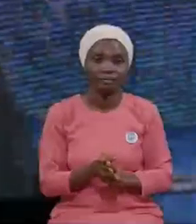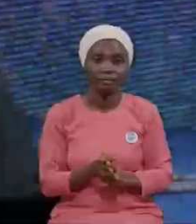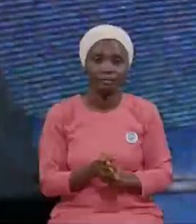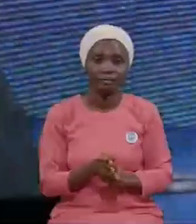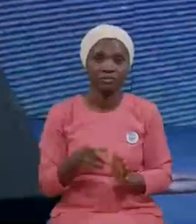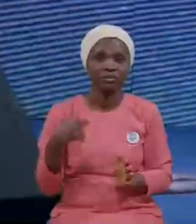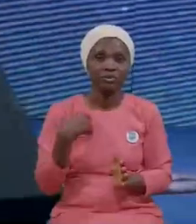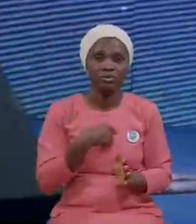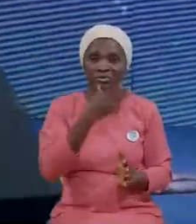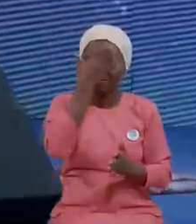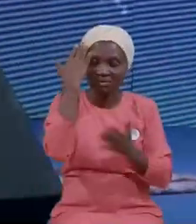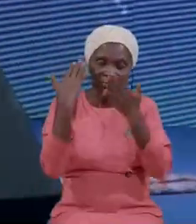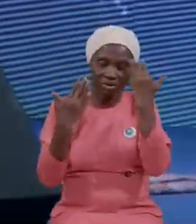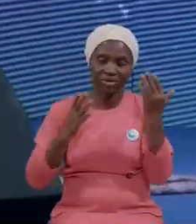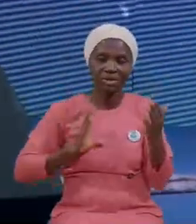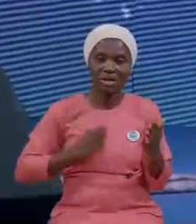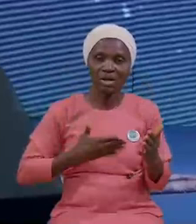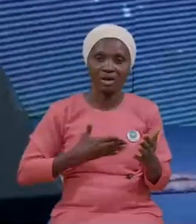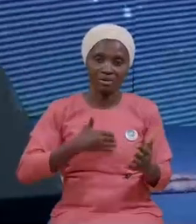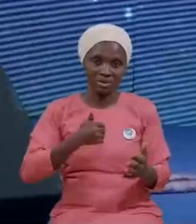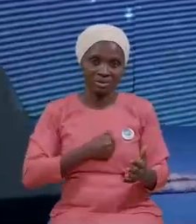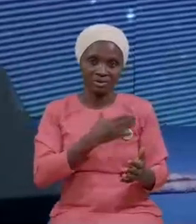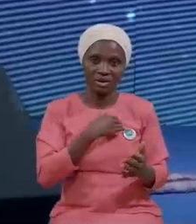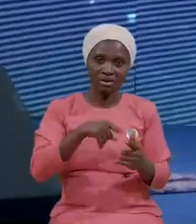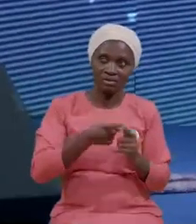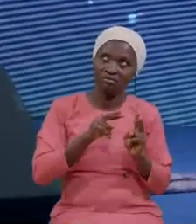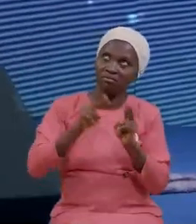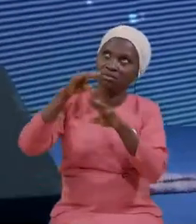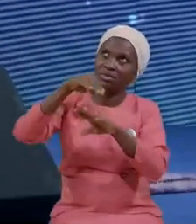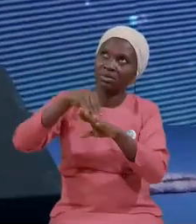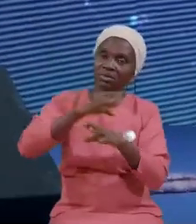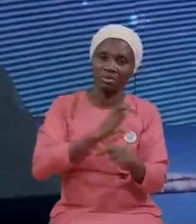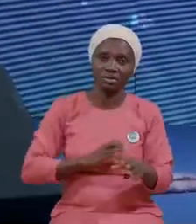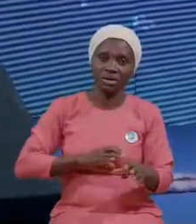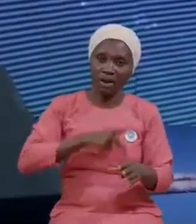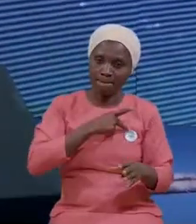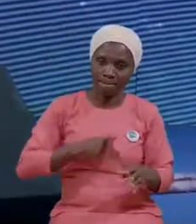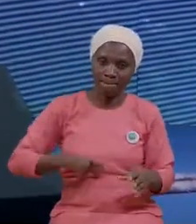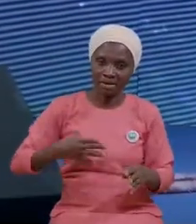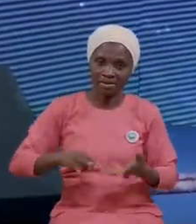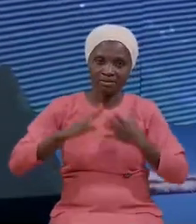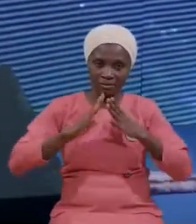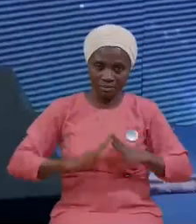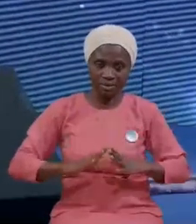Nous nous oublions et nous portons les regards sur Christ, le prince de la paix.